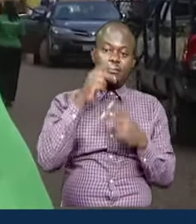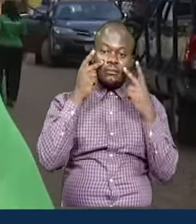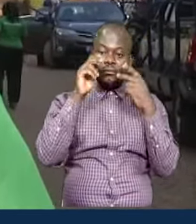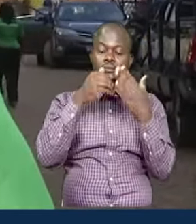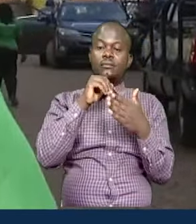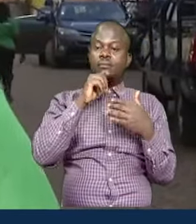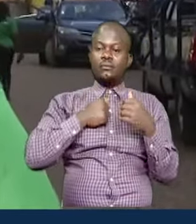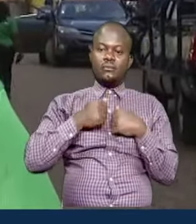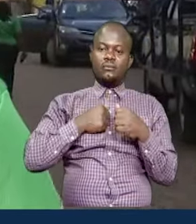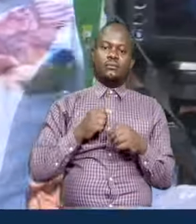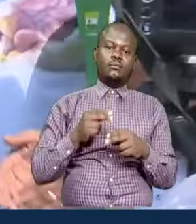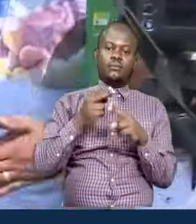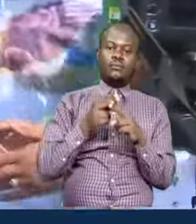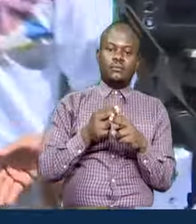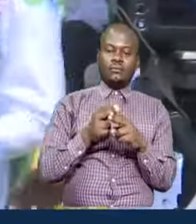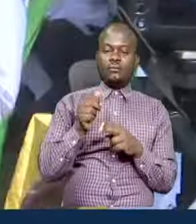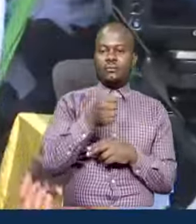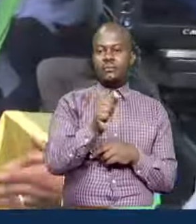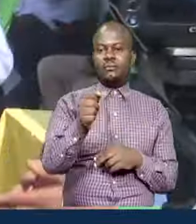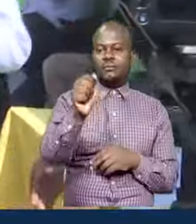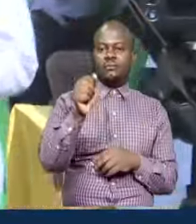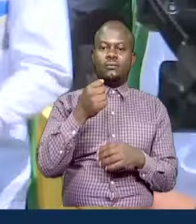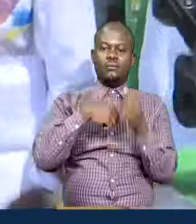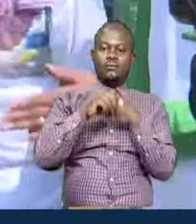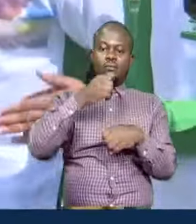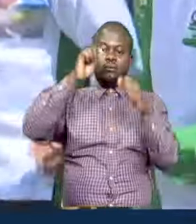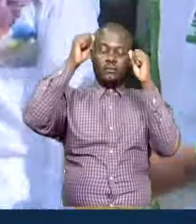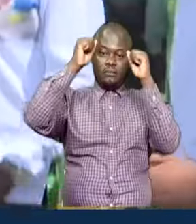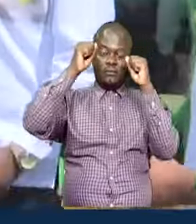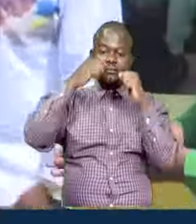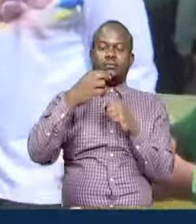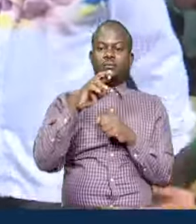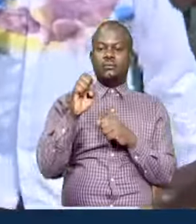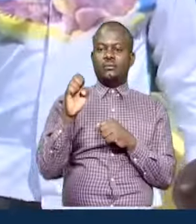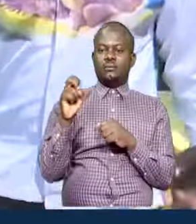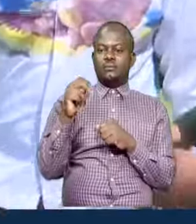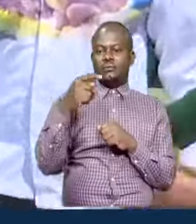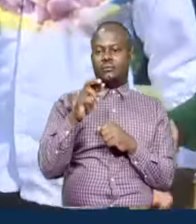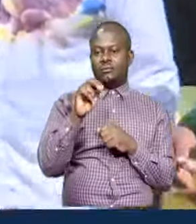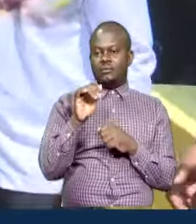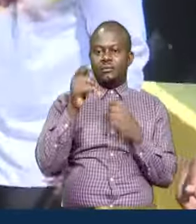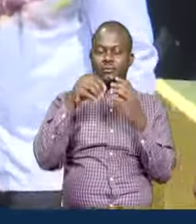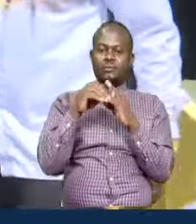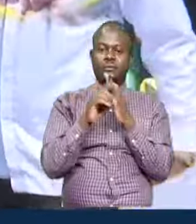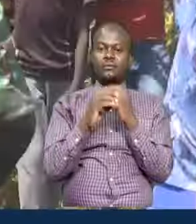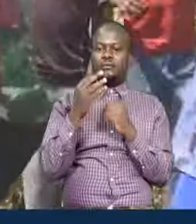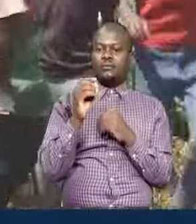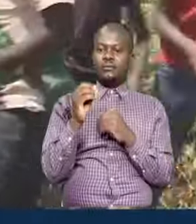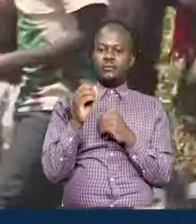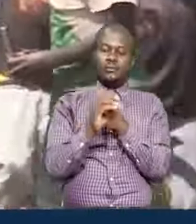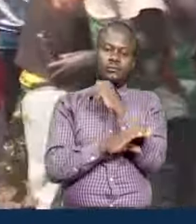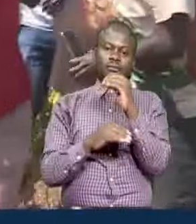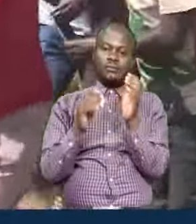n'umunyarwanda ukwiriye kwitwa inzererezi. Ibikorwa byo kwiyamamaza by'ishyaka Green Party byageze mu turere 30 tugize igihugu. Iri